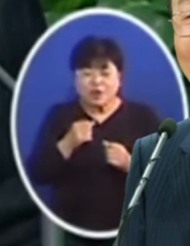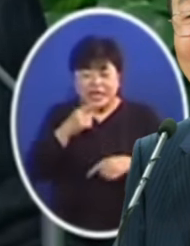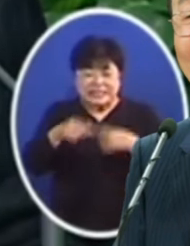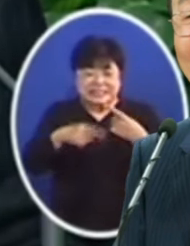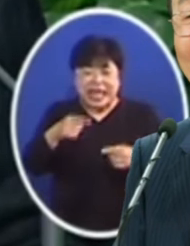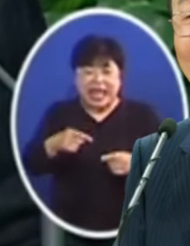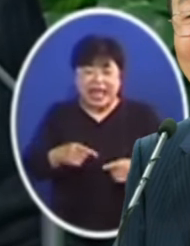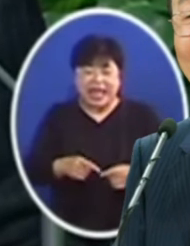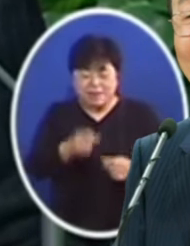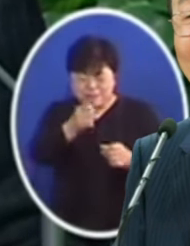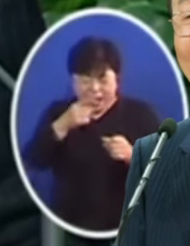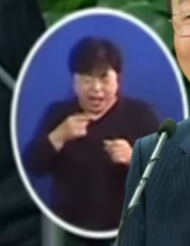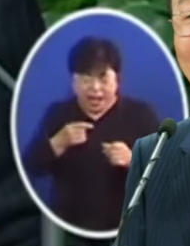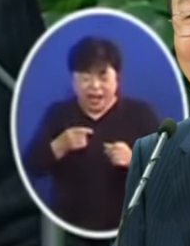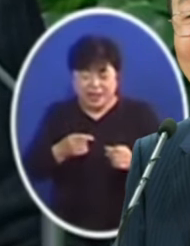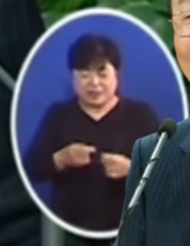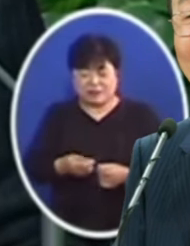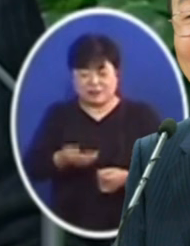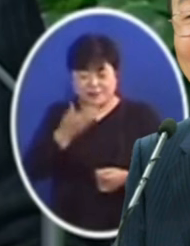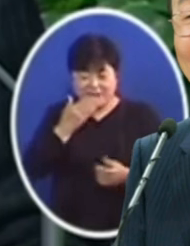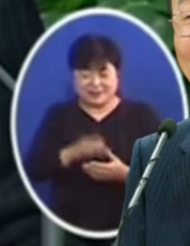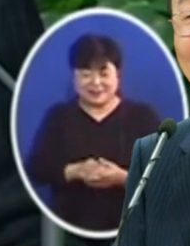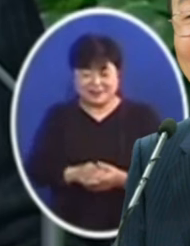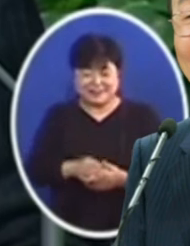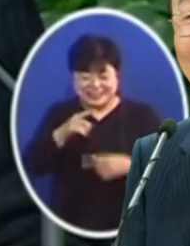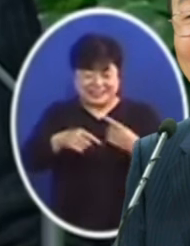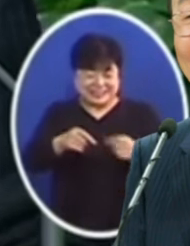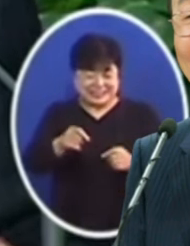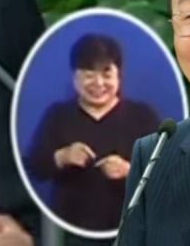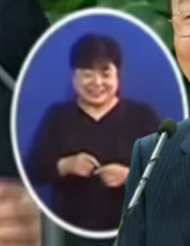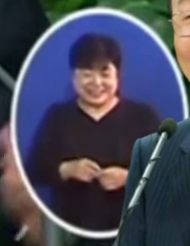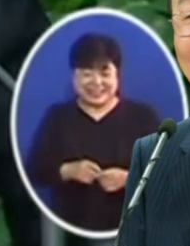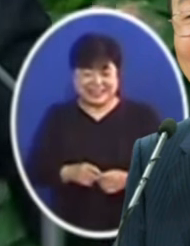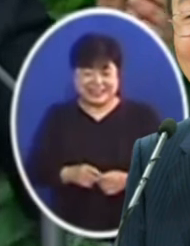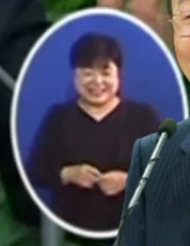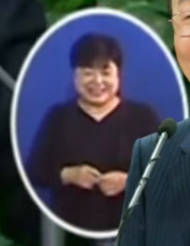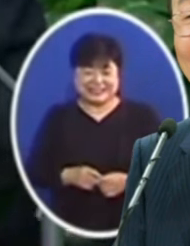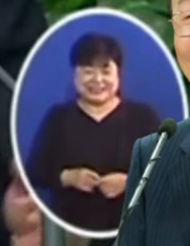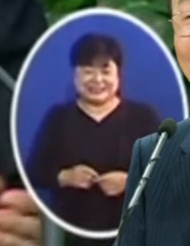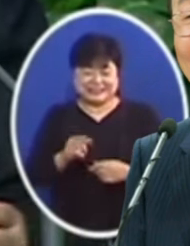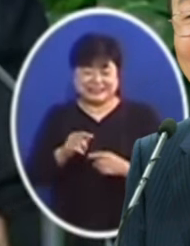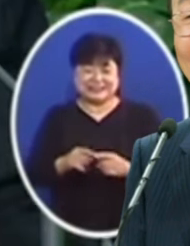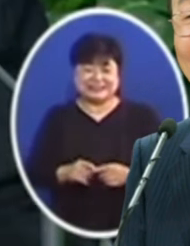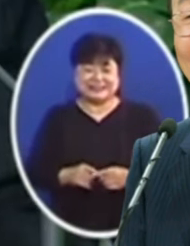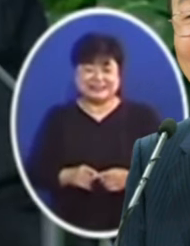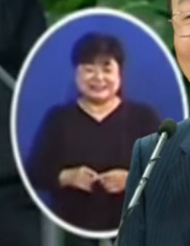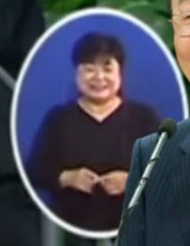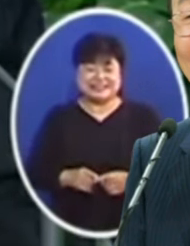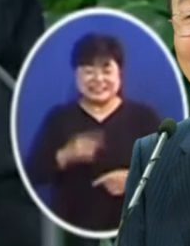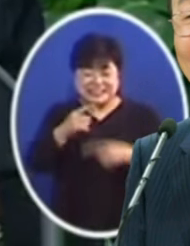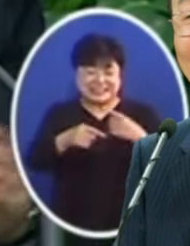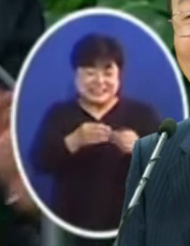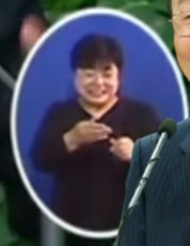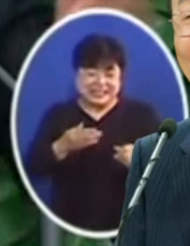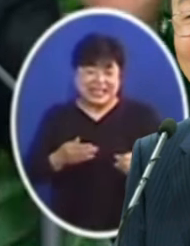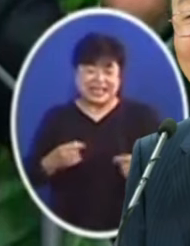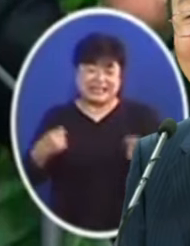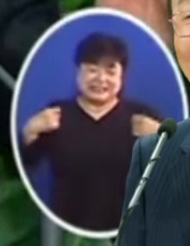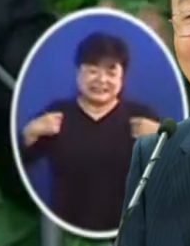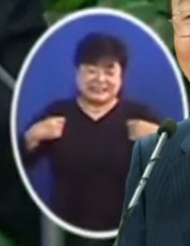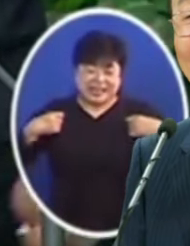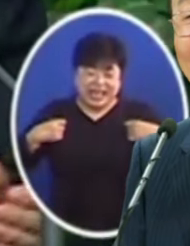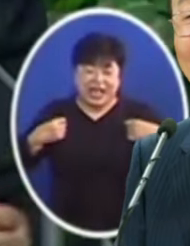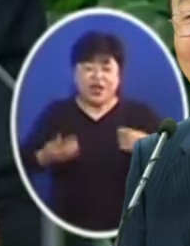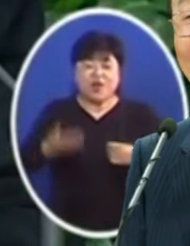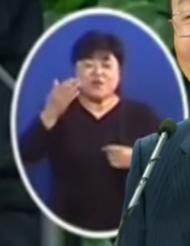잡아먹습니다. 새를 어떻게 잡느냐 하면 지게 위에 사리로 만든 바지개라고 해서 물건 담기 위해서